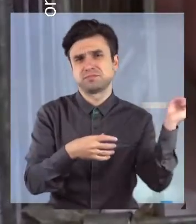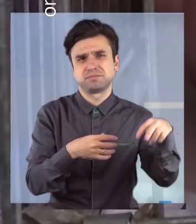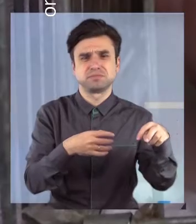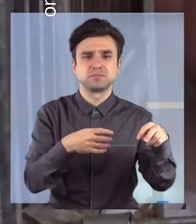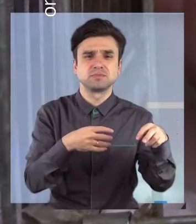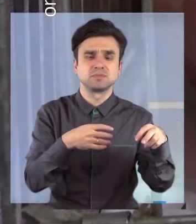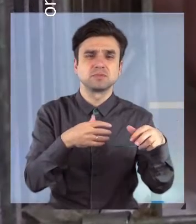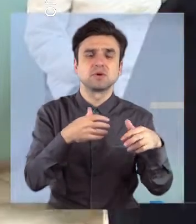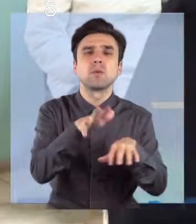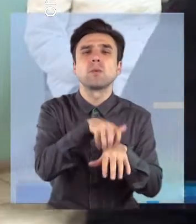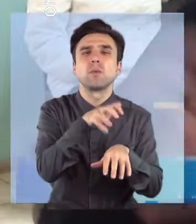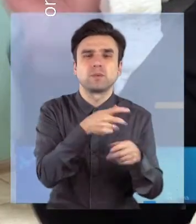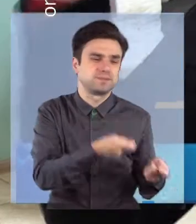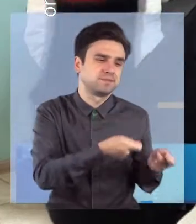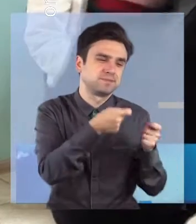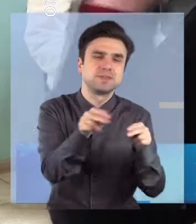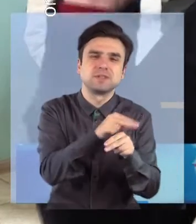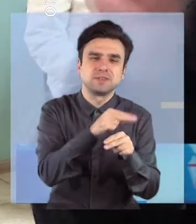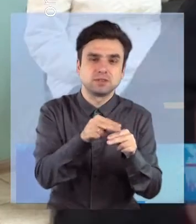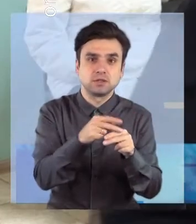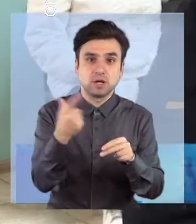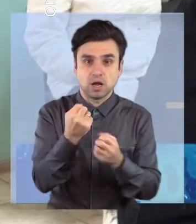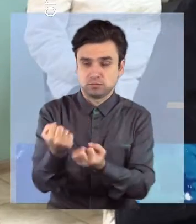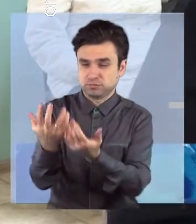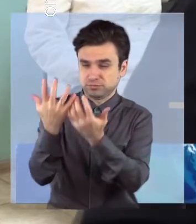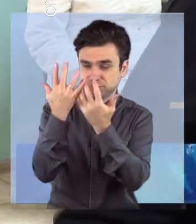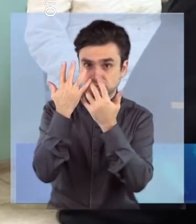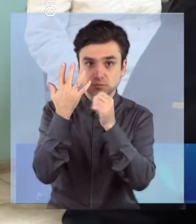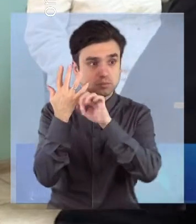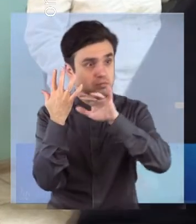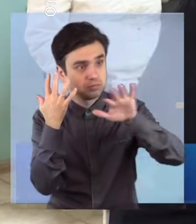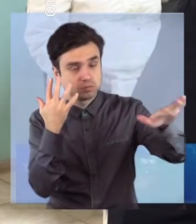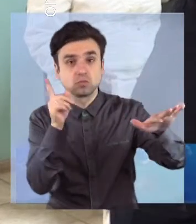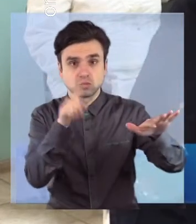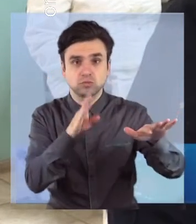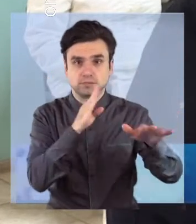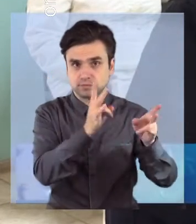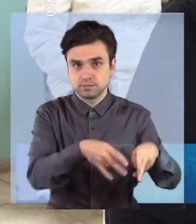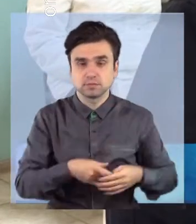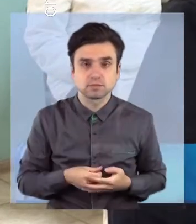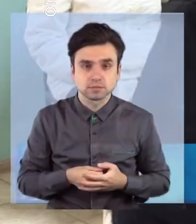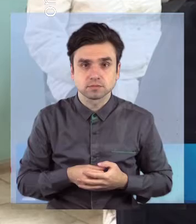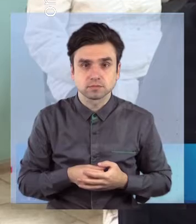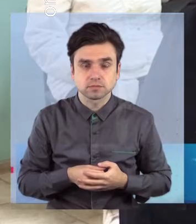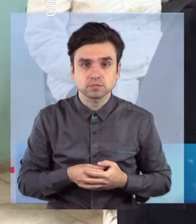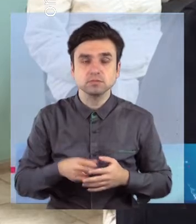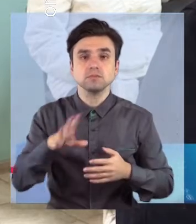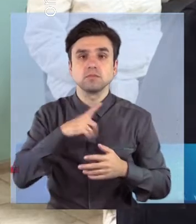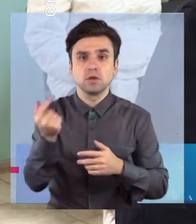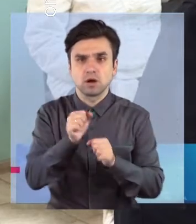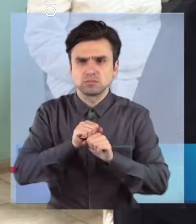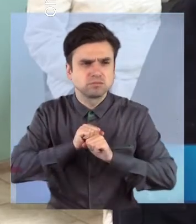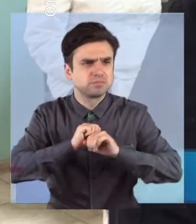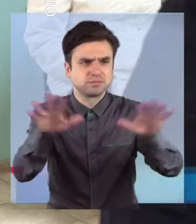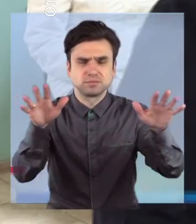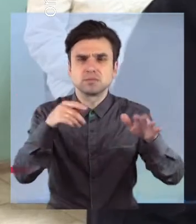лікує свою кішку лише тут. Газ пішов отак отут вокруг, якщо ви бачили. Жінка стояла у стойці, стало плохо, вона закашлялась на